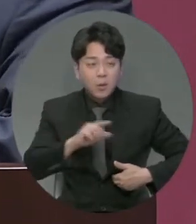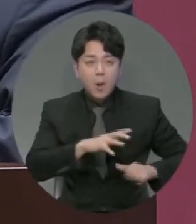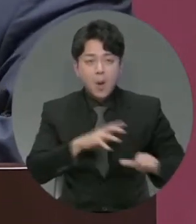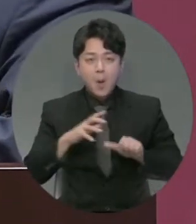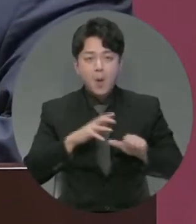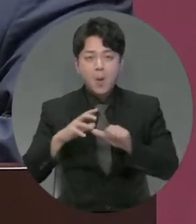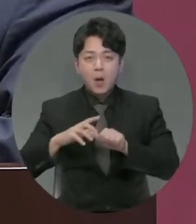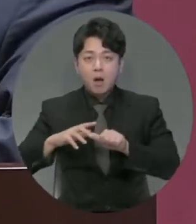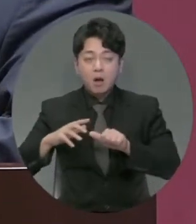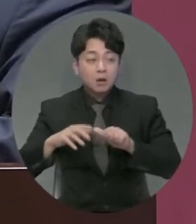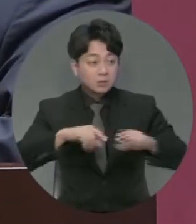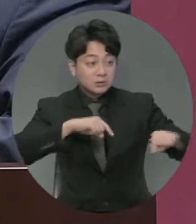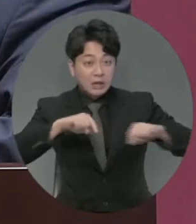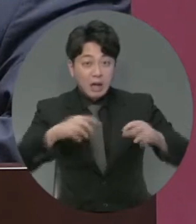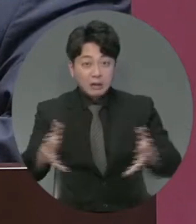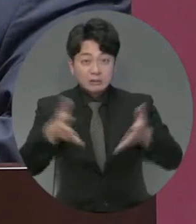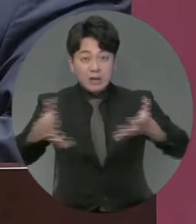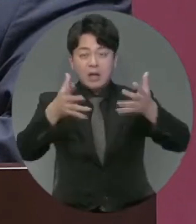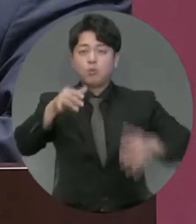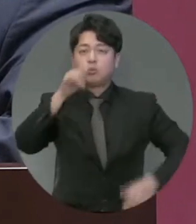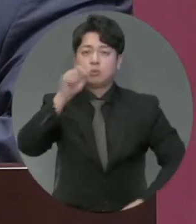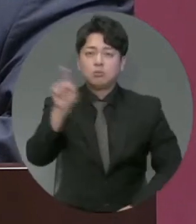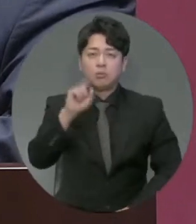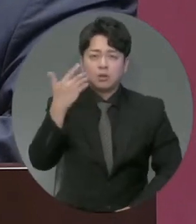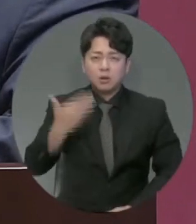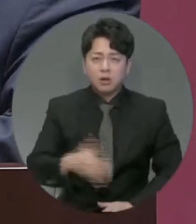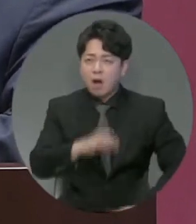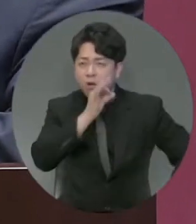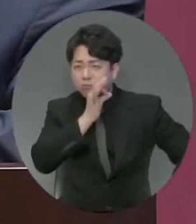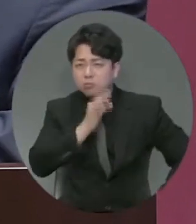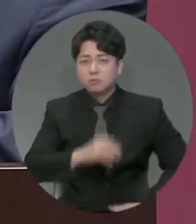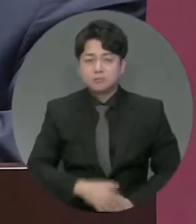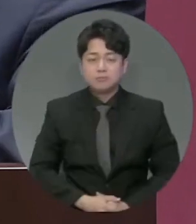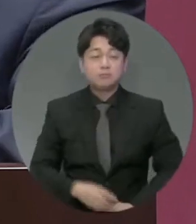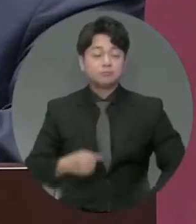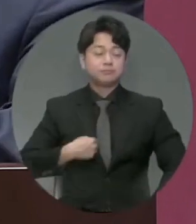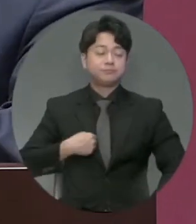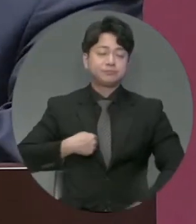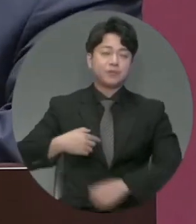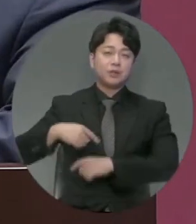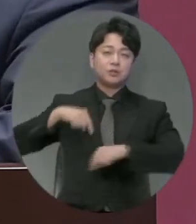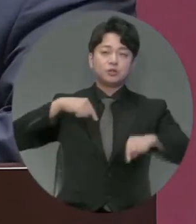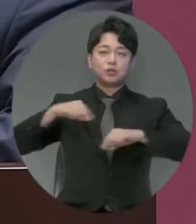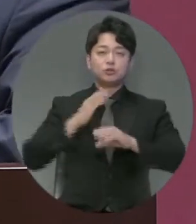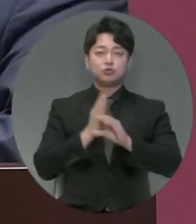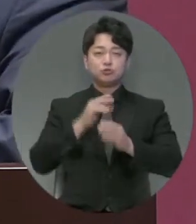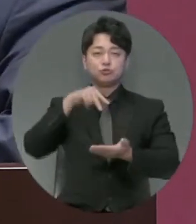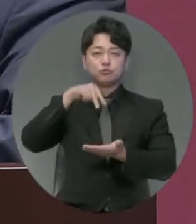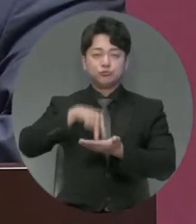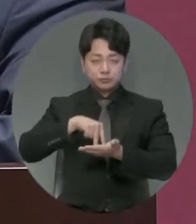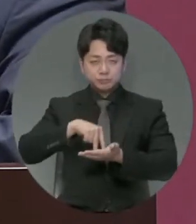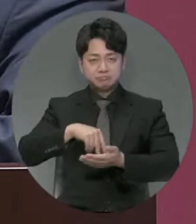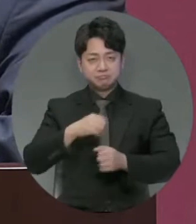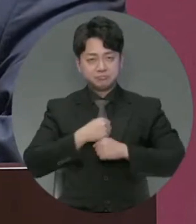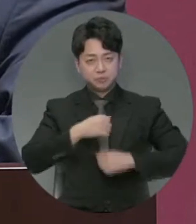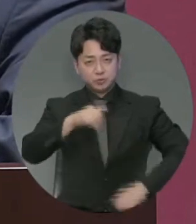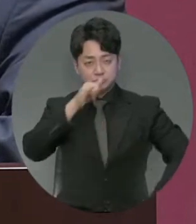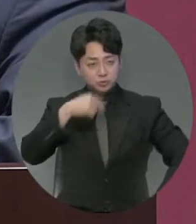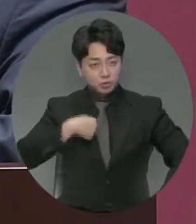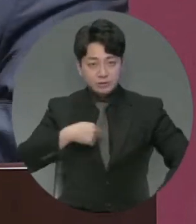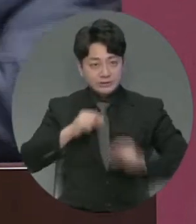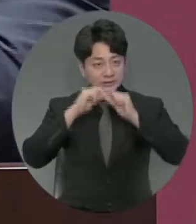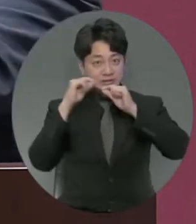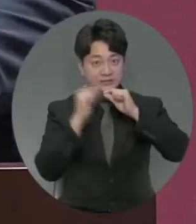있습니까? 얼굴 뜨겁지 않아요? 의원님, 저희들은 정치적 중립 지키고 있고 대국민 사기극이라는 그 표현은 저는 동의할 수